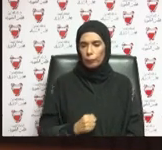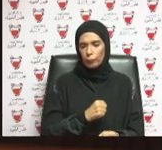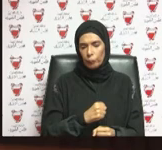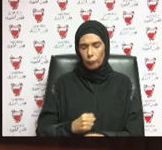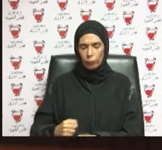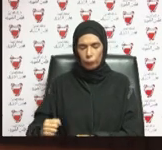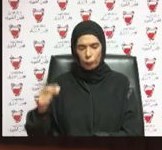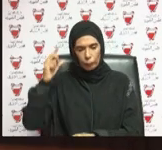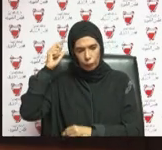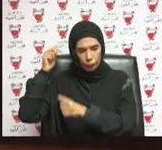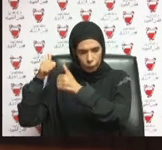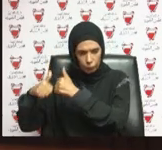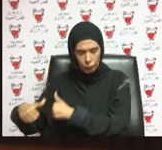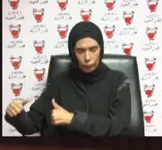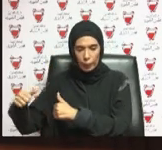ذاكرة الوطن.